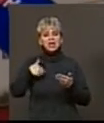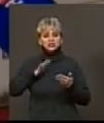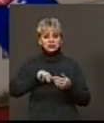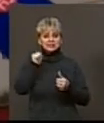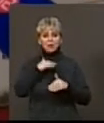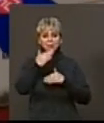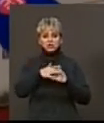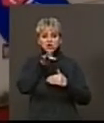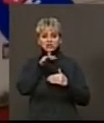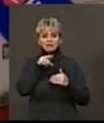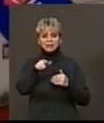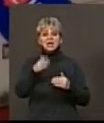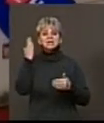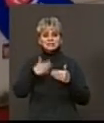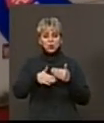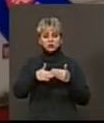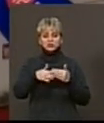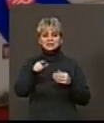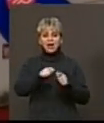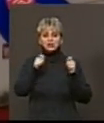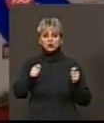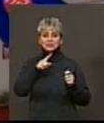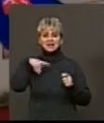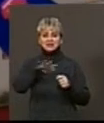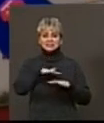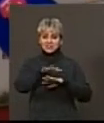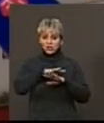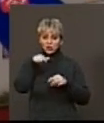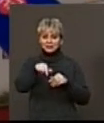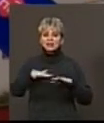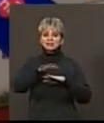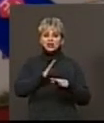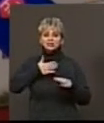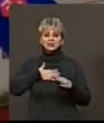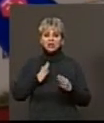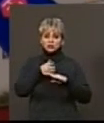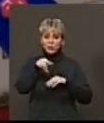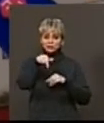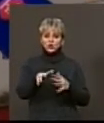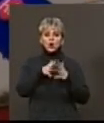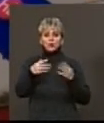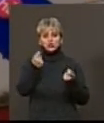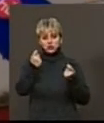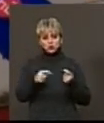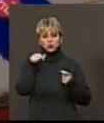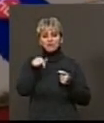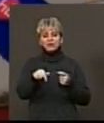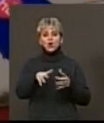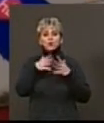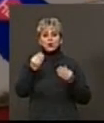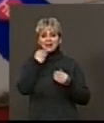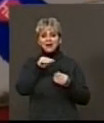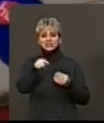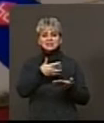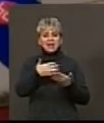самое ближайшее время закончатся. Откроется российский рынок, и на рынок наш хлынут более дешевые, более